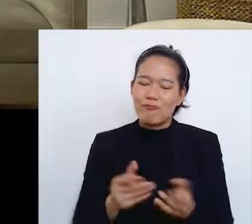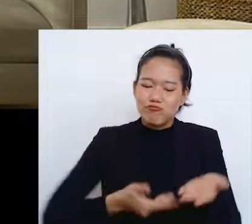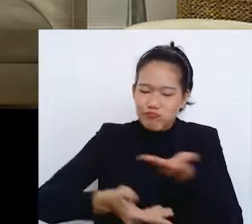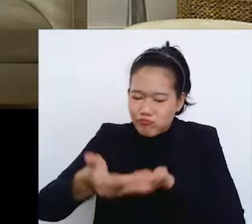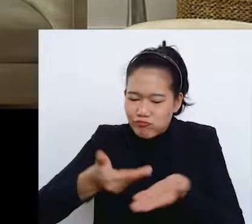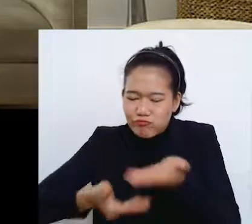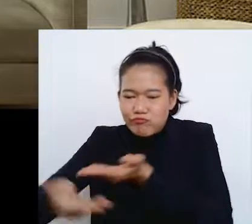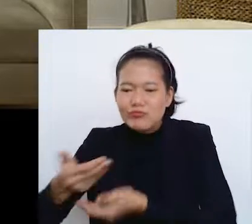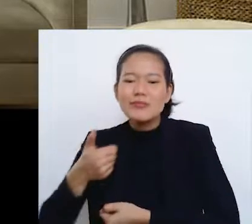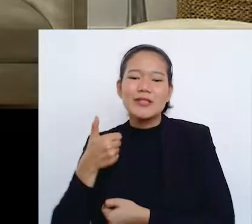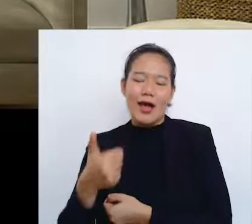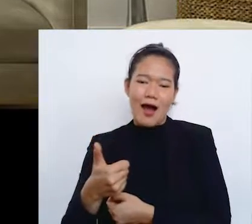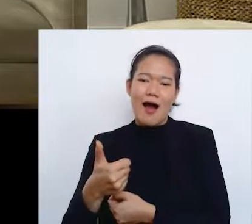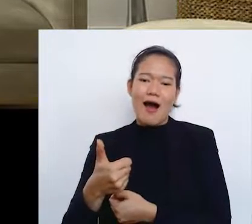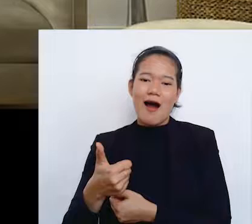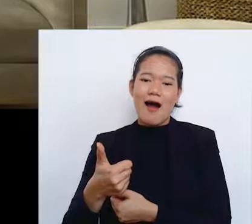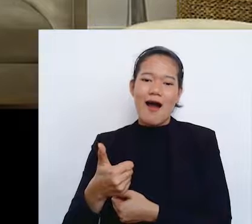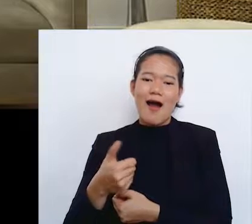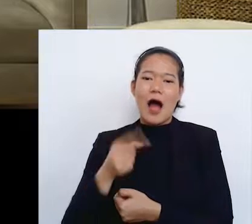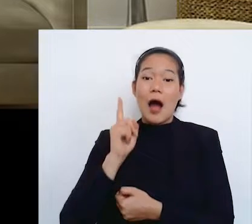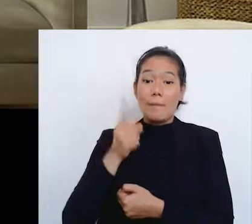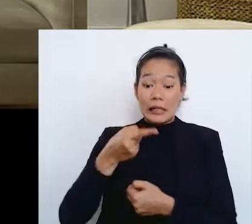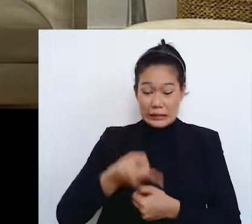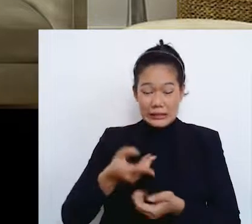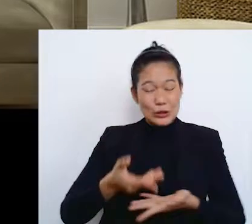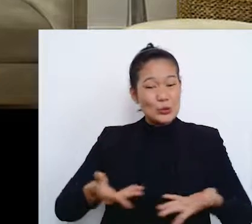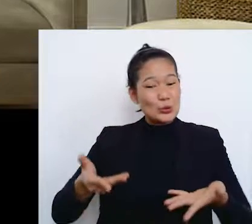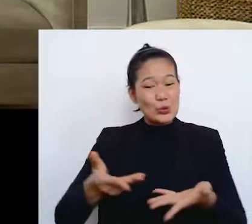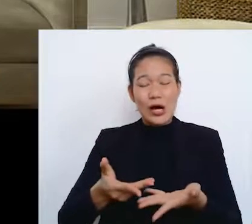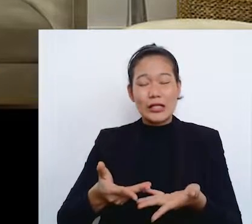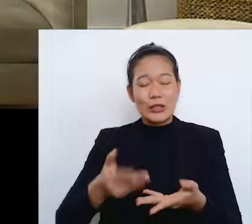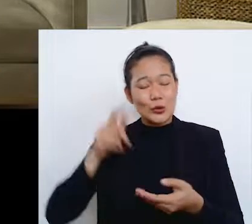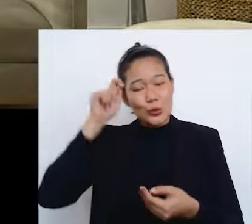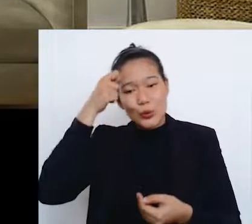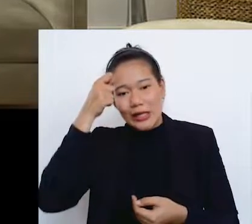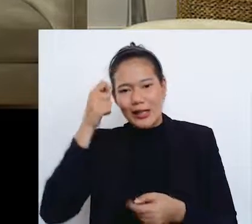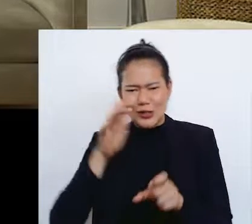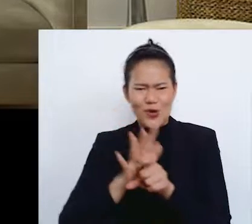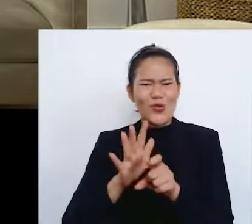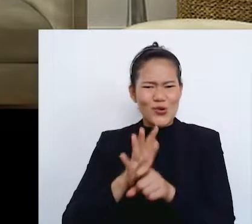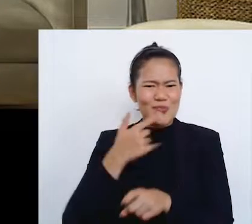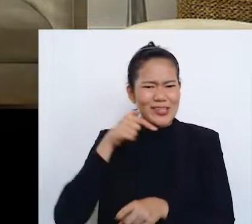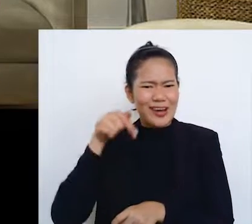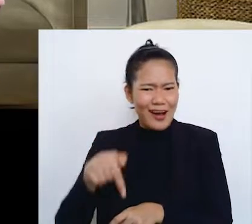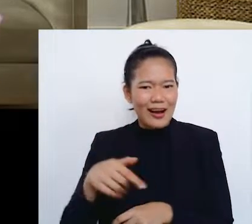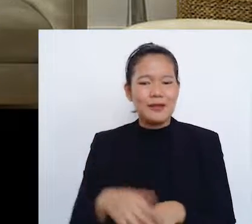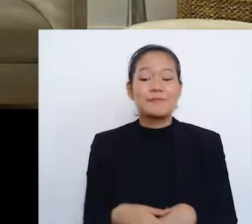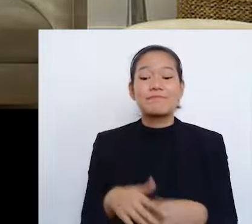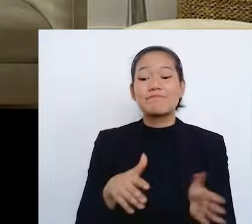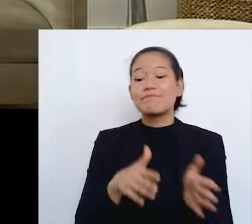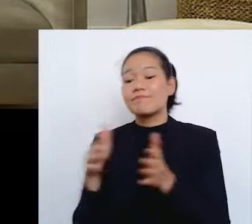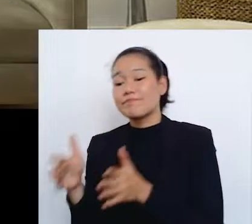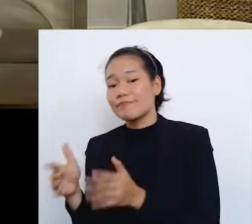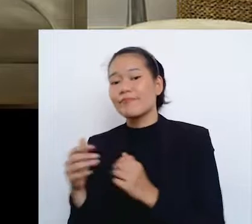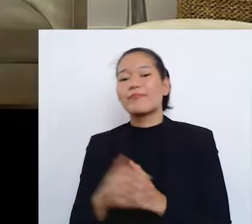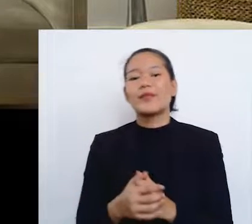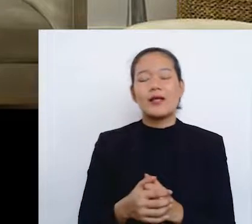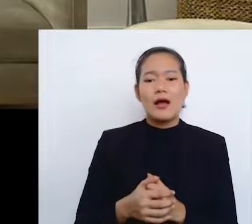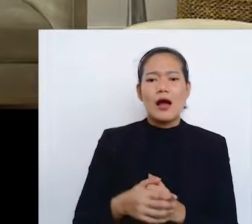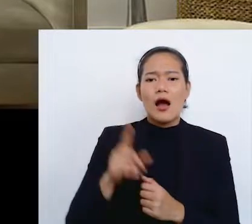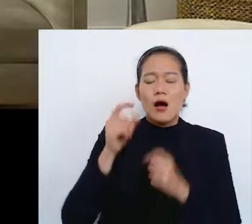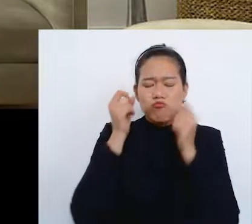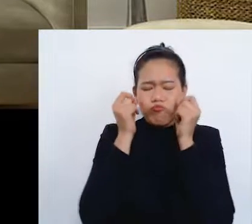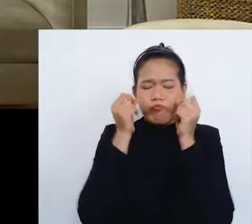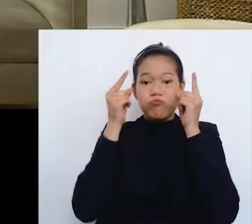boleh berbagi dengan sesama di saat-saat yang susah seperti ini. Dan yang berikutnya,